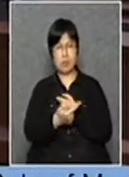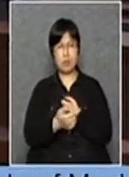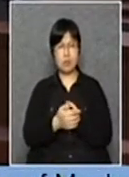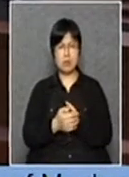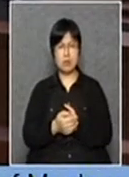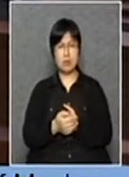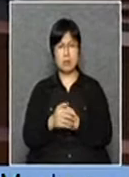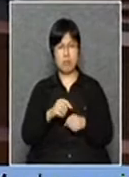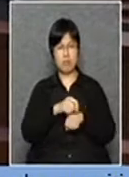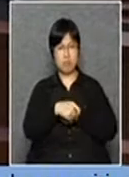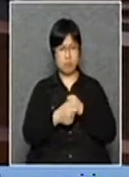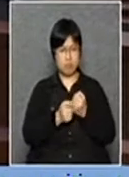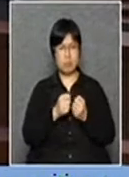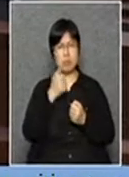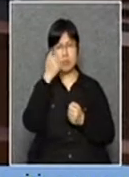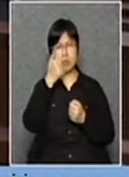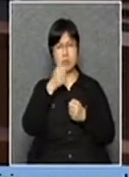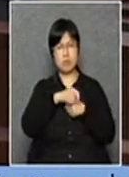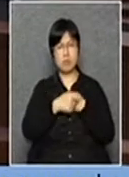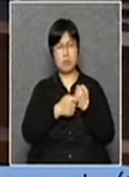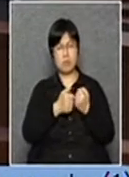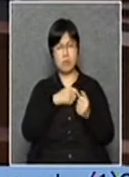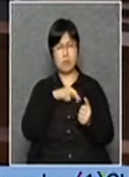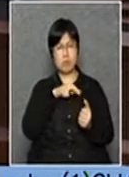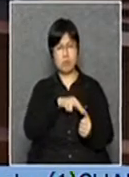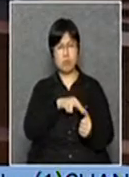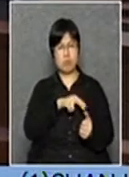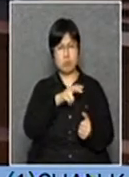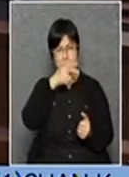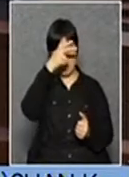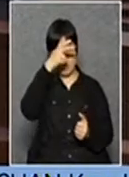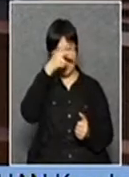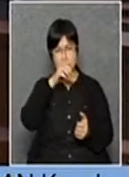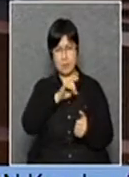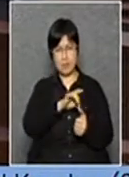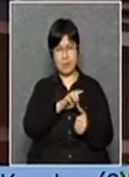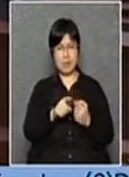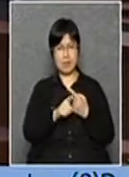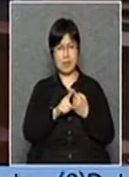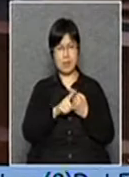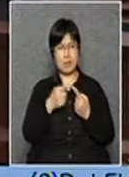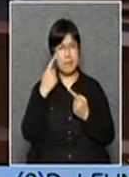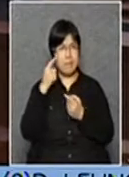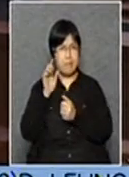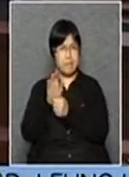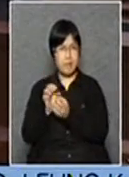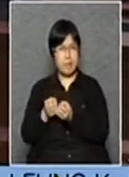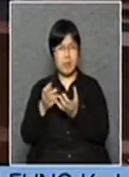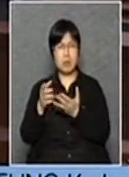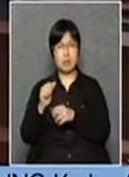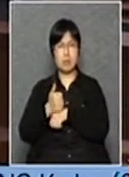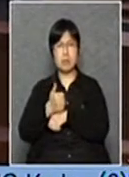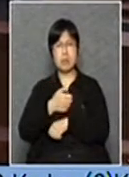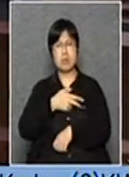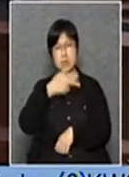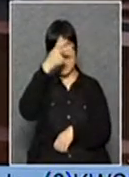所有國家所有好的管治的團隊呢，都會是利用一些危就製造機，但這個政府呢就將機